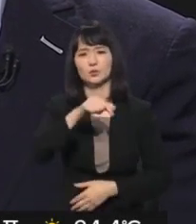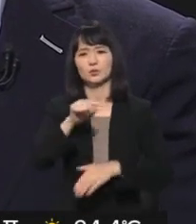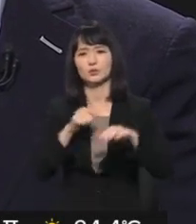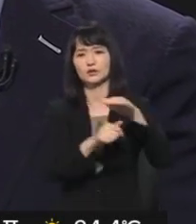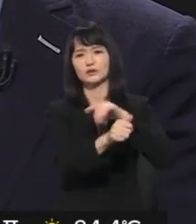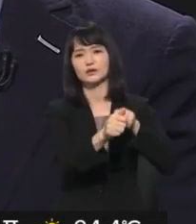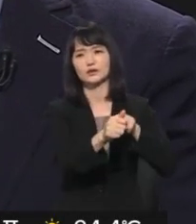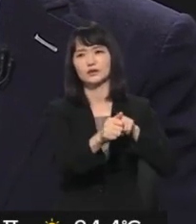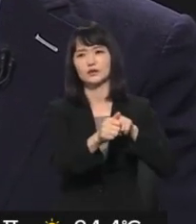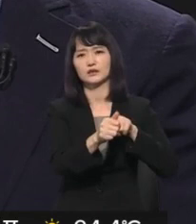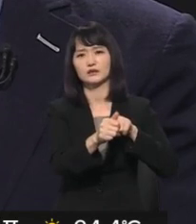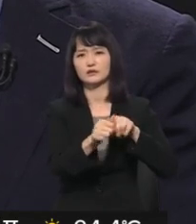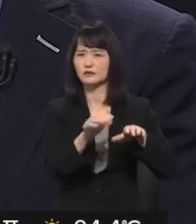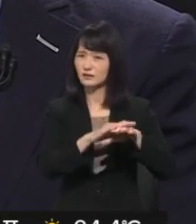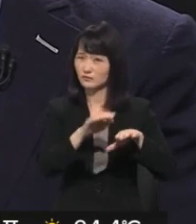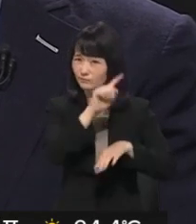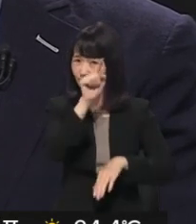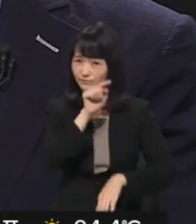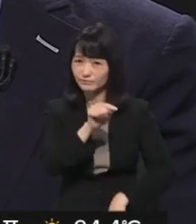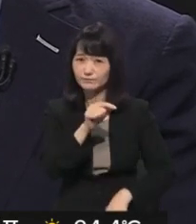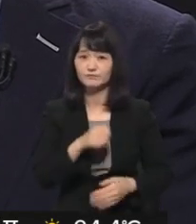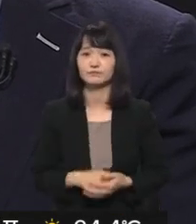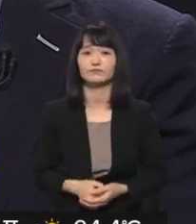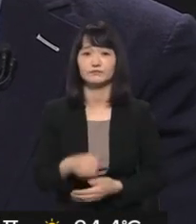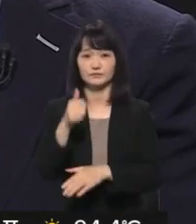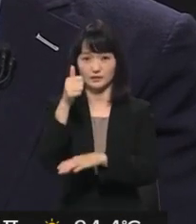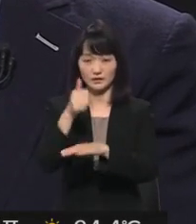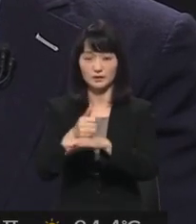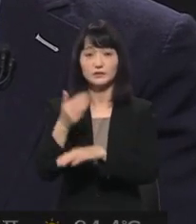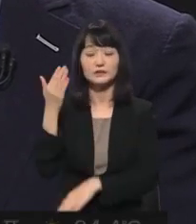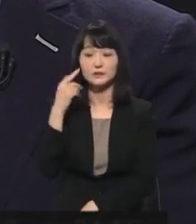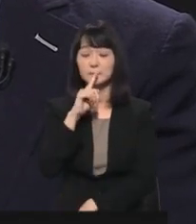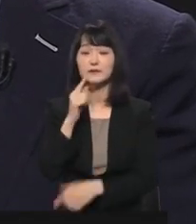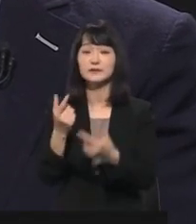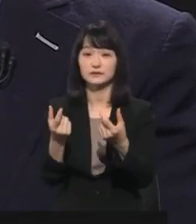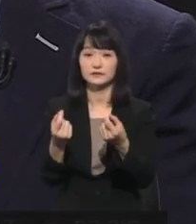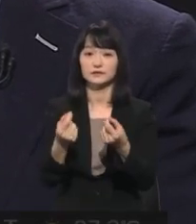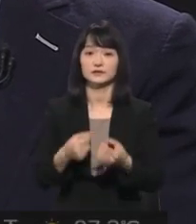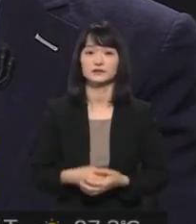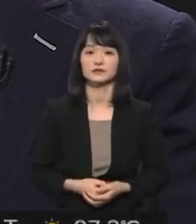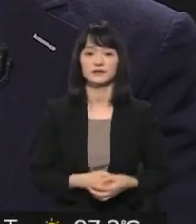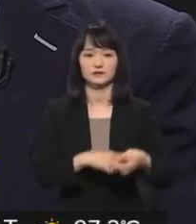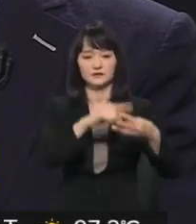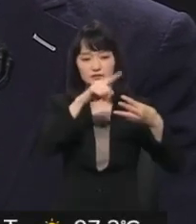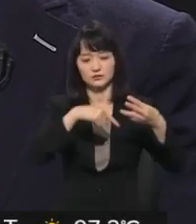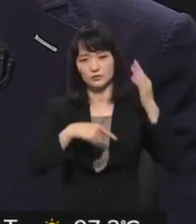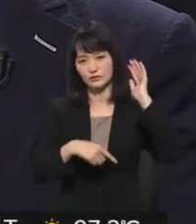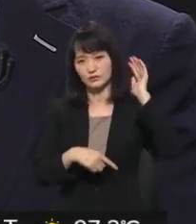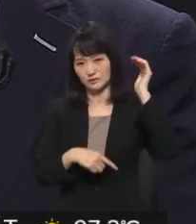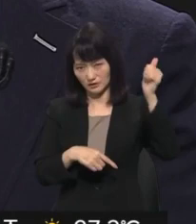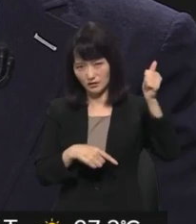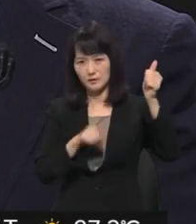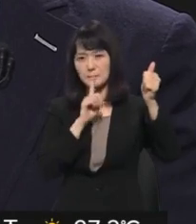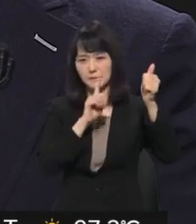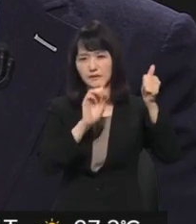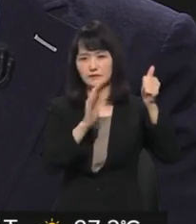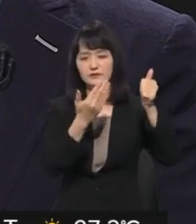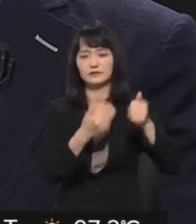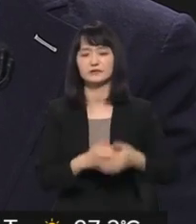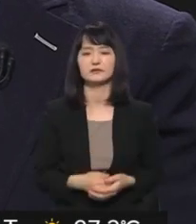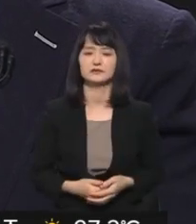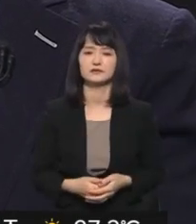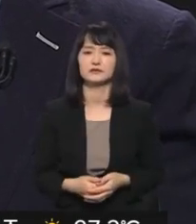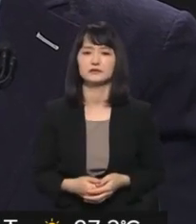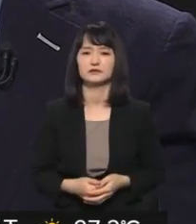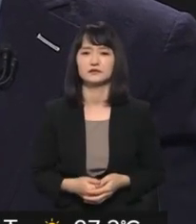수습을 할 수 있을까 저는 결국은 이 수습은 뭐 지난번에도 말씀드렸다시피 은 대통령이 나서야 되는 거죠 4 윤 대통령의 지금